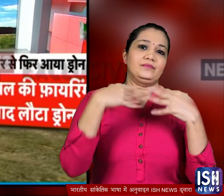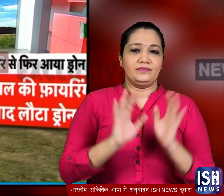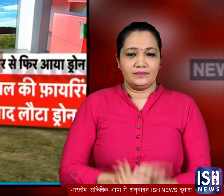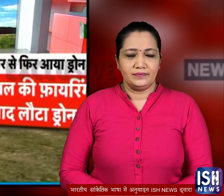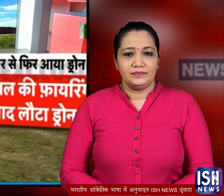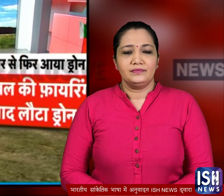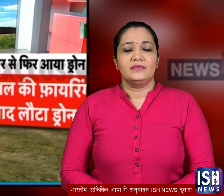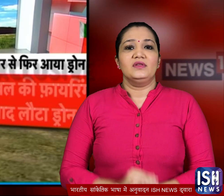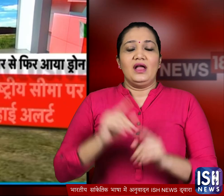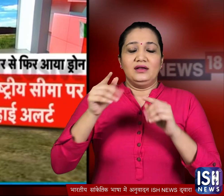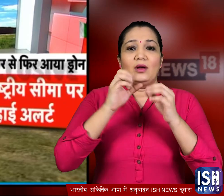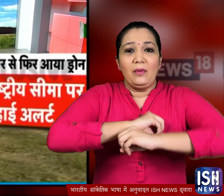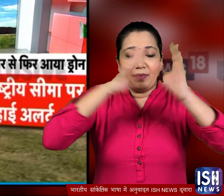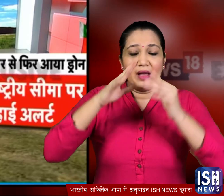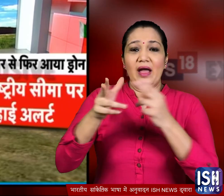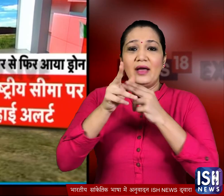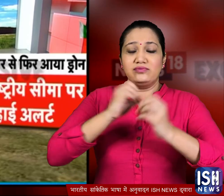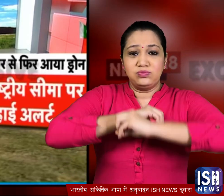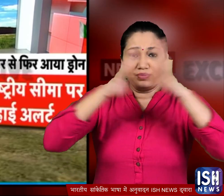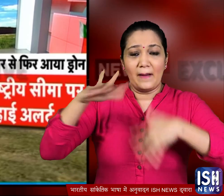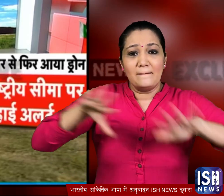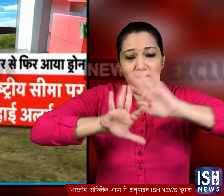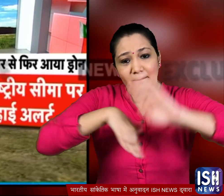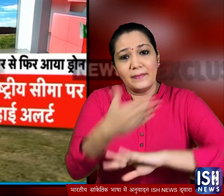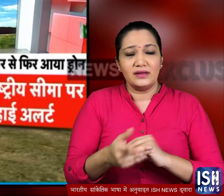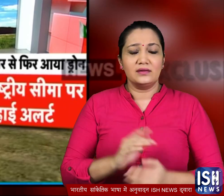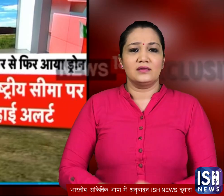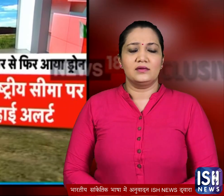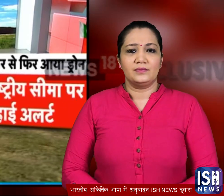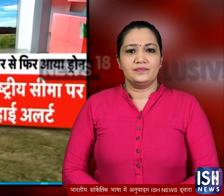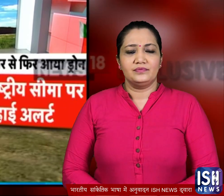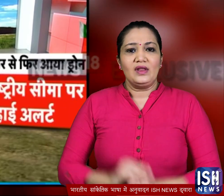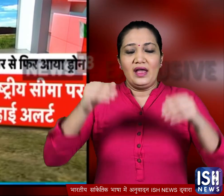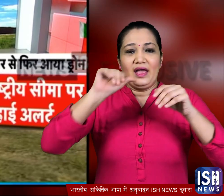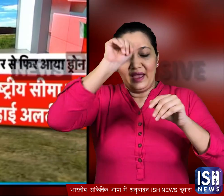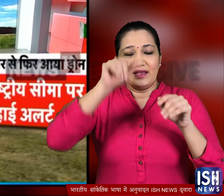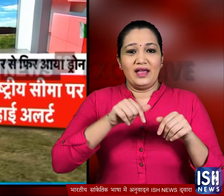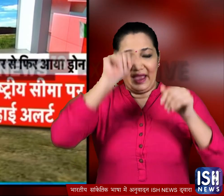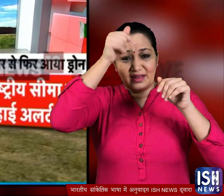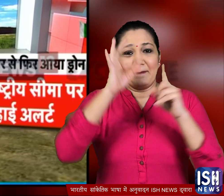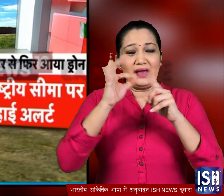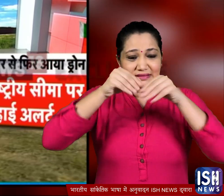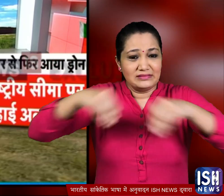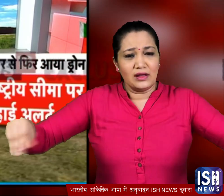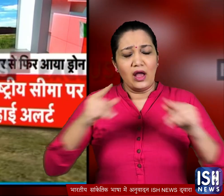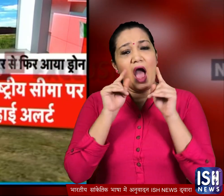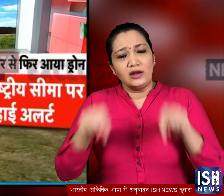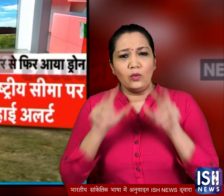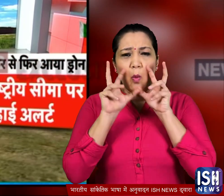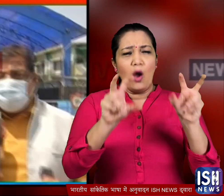लौट गया। वहां मौजूद एयरफोर्स स्टेशन पर ड्रोन हमले के बाद से अंतर्राष्ट्रीय सीमा पर हाई अलर्ट किया गया